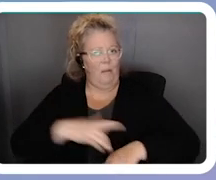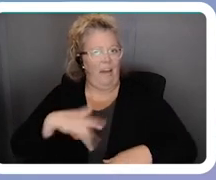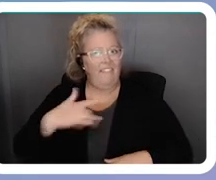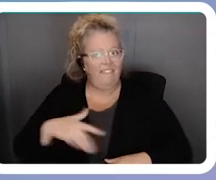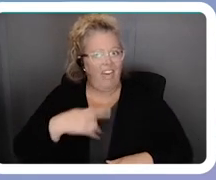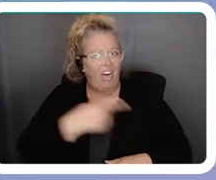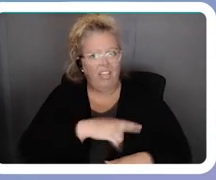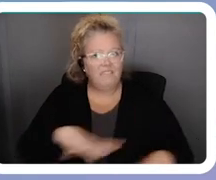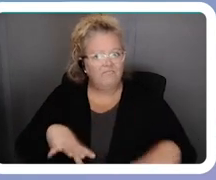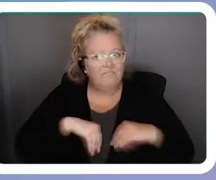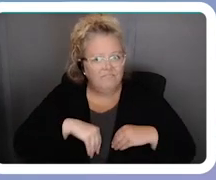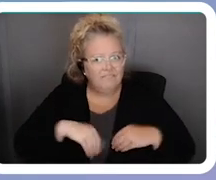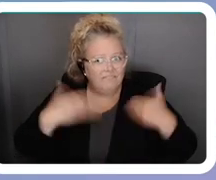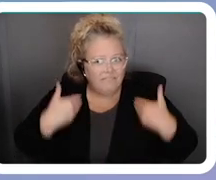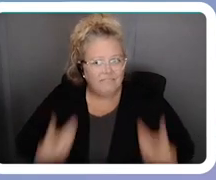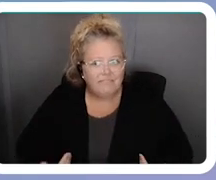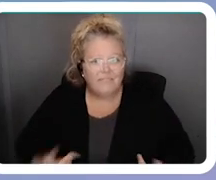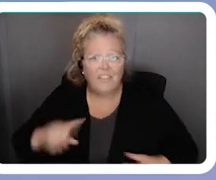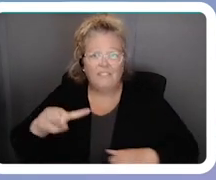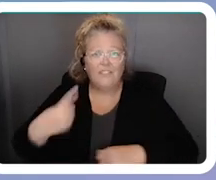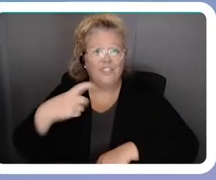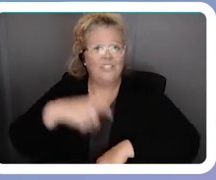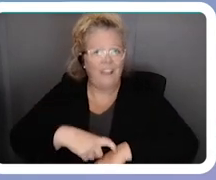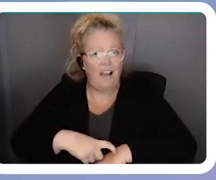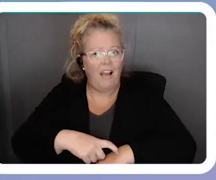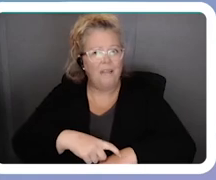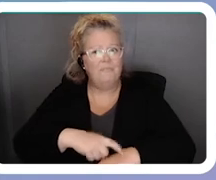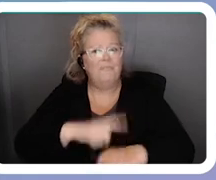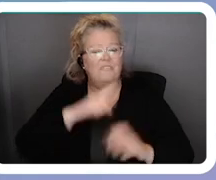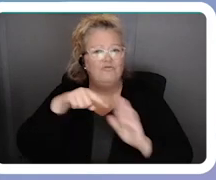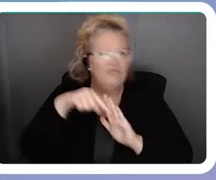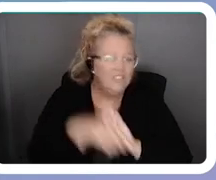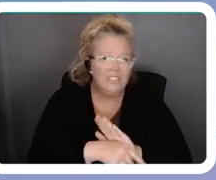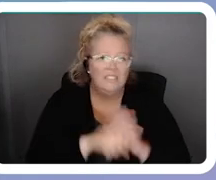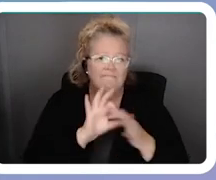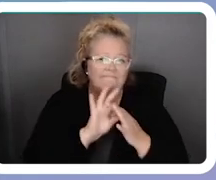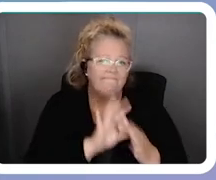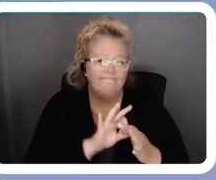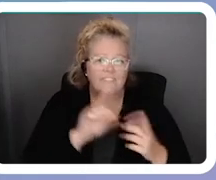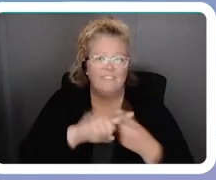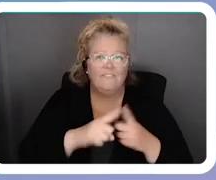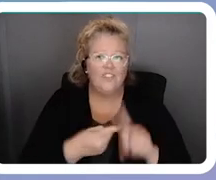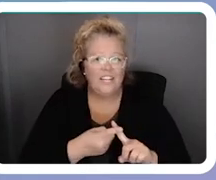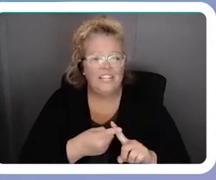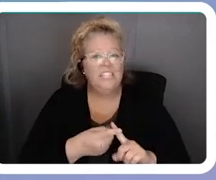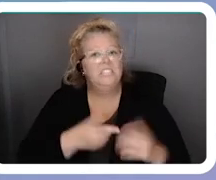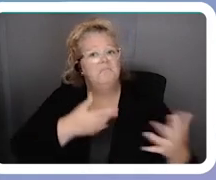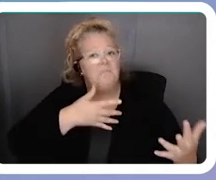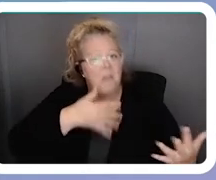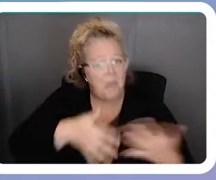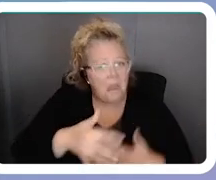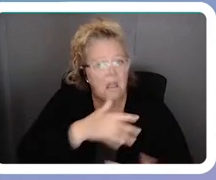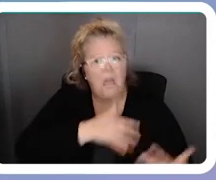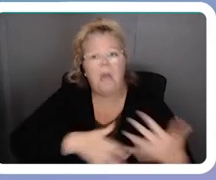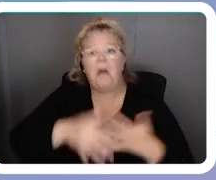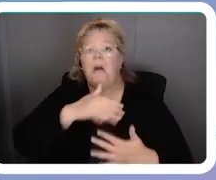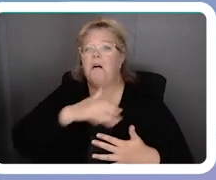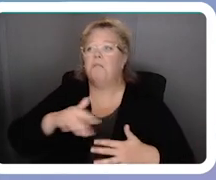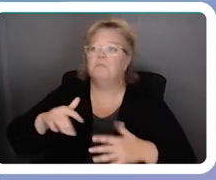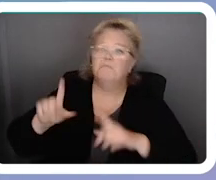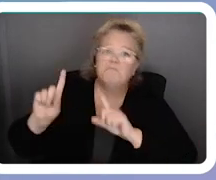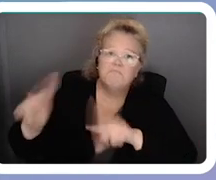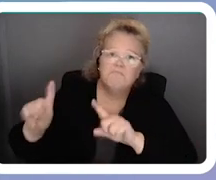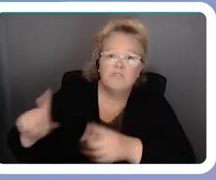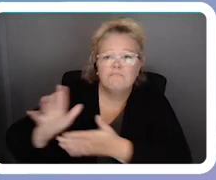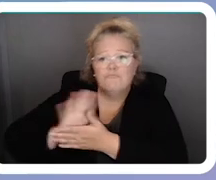που ένιωσα και εγώ αποδεκτή. Η πρώτη μου φορά που απέκτησα αληθινούς φίλους που άρχισα να βγαίνω, να πηγαίνω